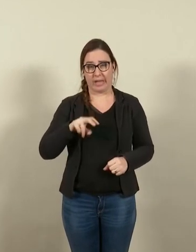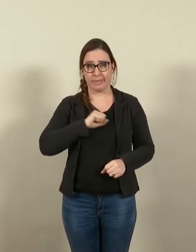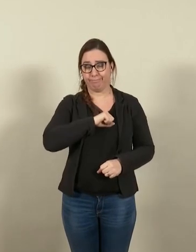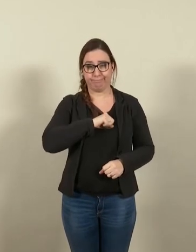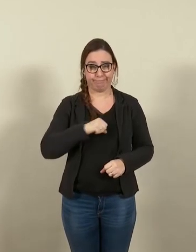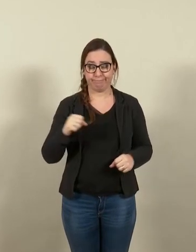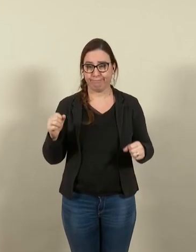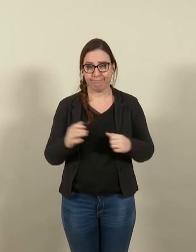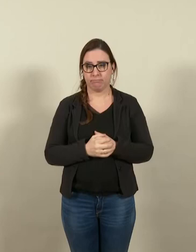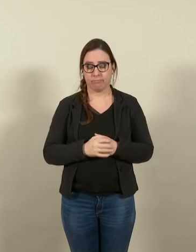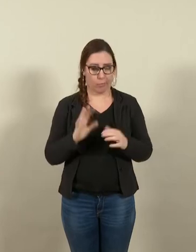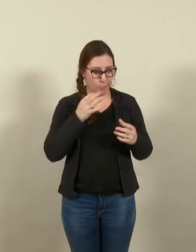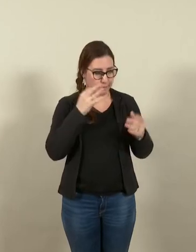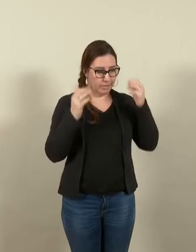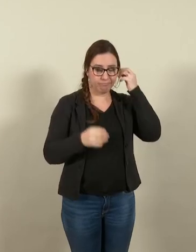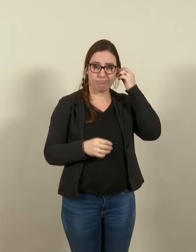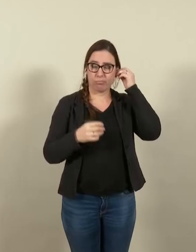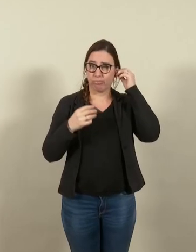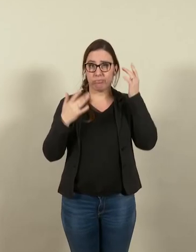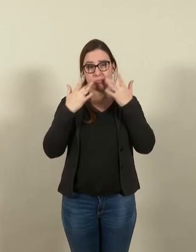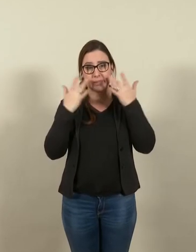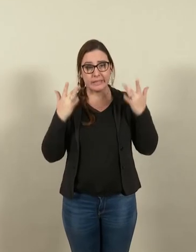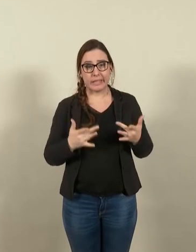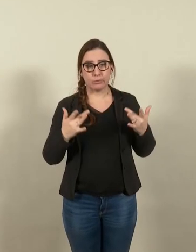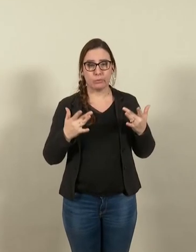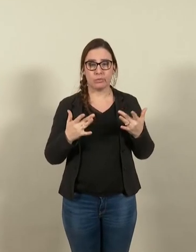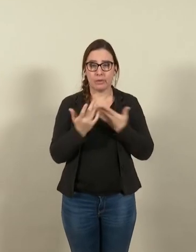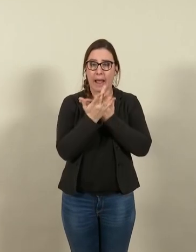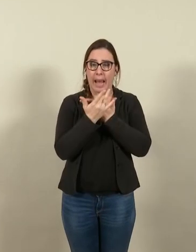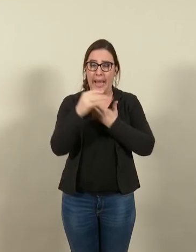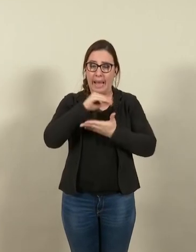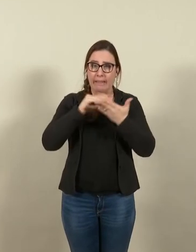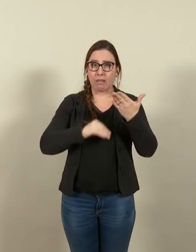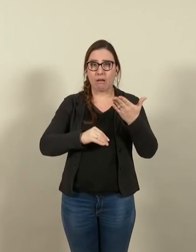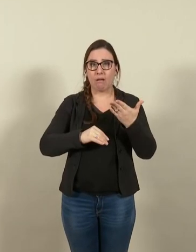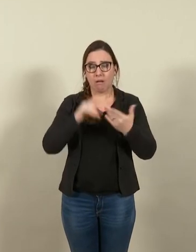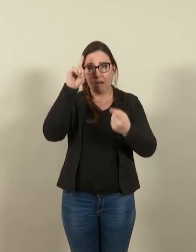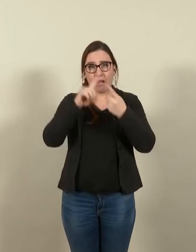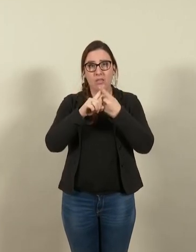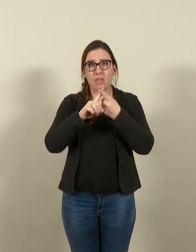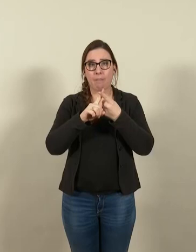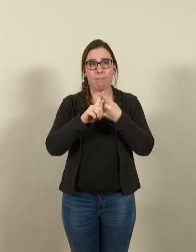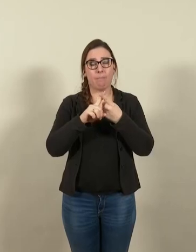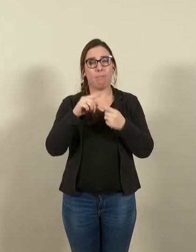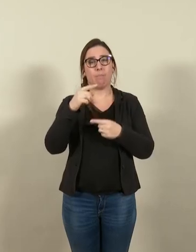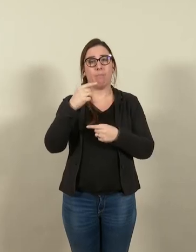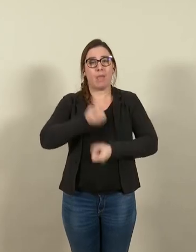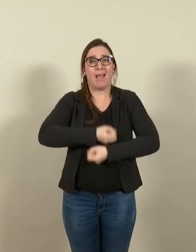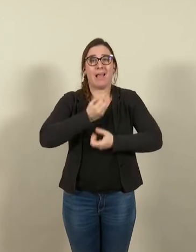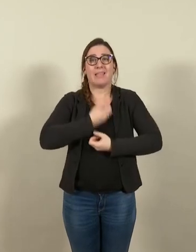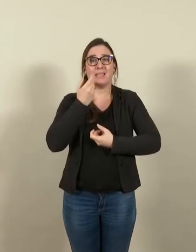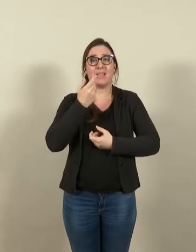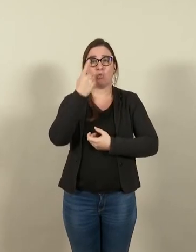profondément comment dire déçu que notre papier en question orale sur cette thématique là a été